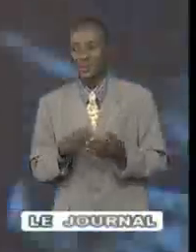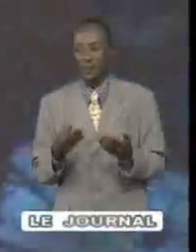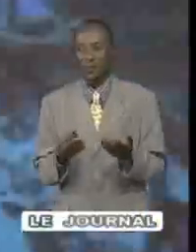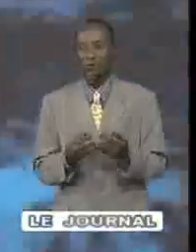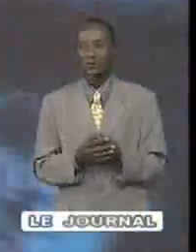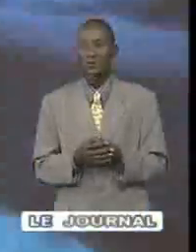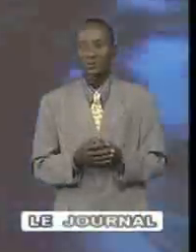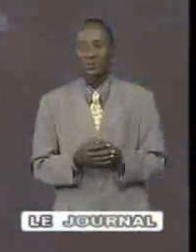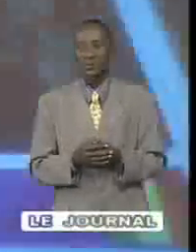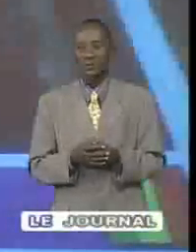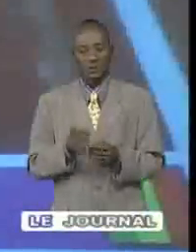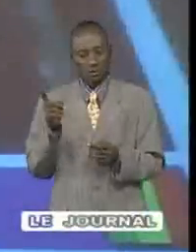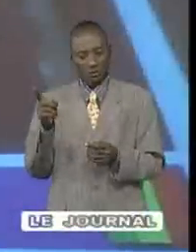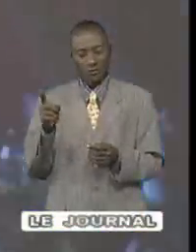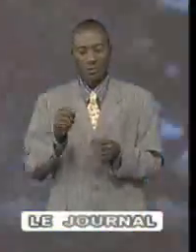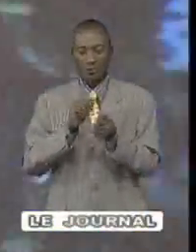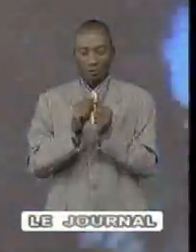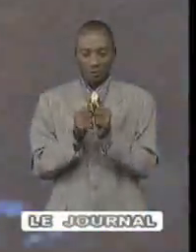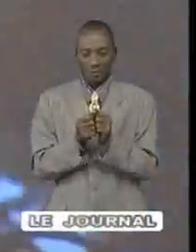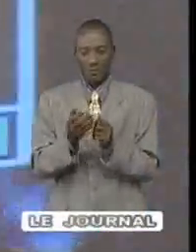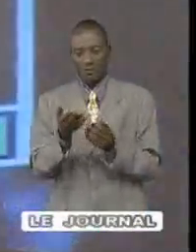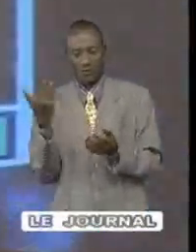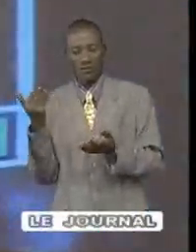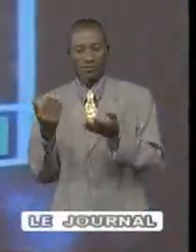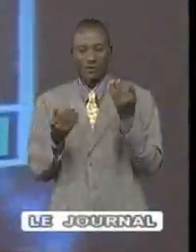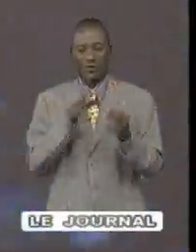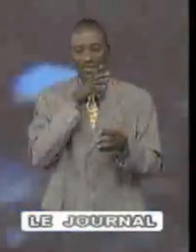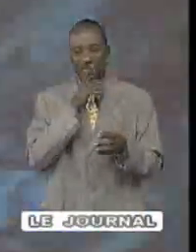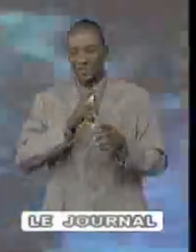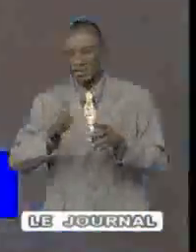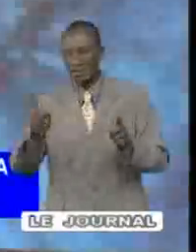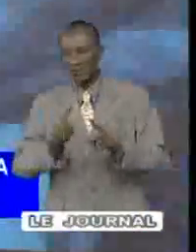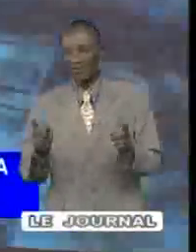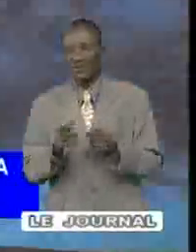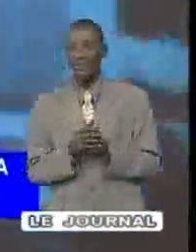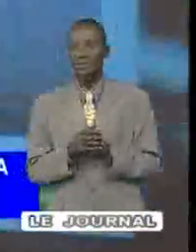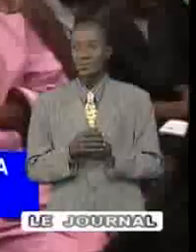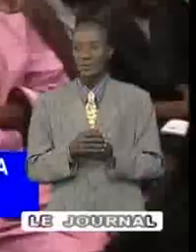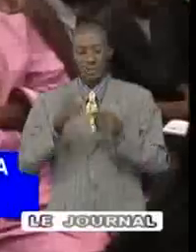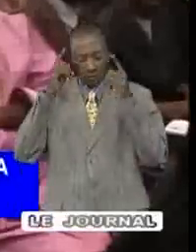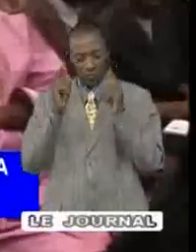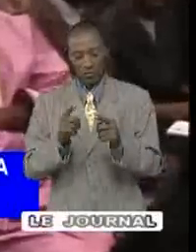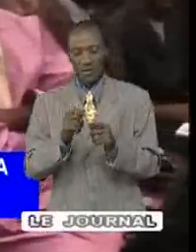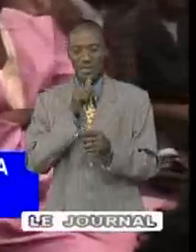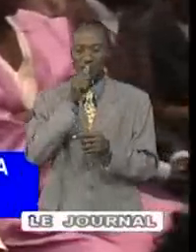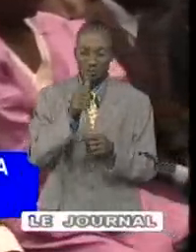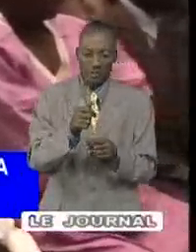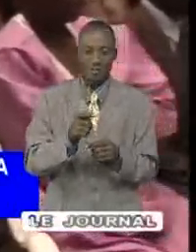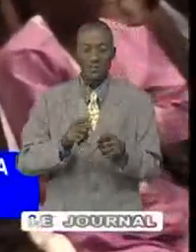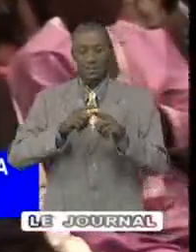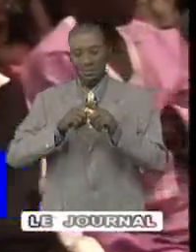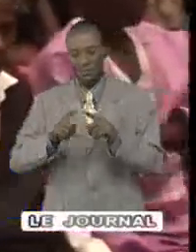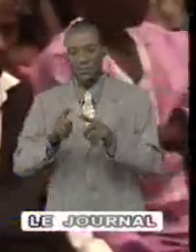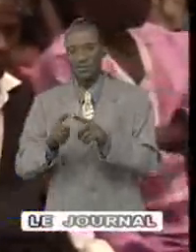NCA OSPI, évacuation sanitaire, la prévoyance collective, le contrat d'assurance retraité complémentaire, l'emprunteur